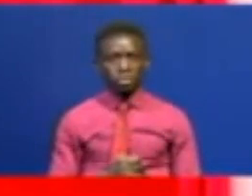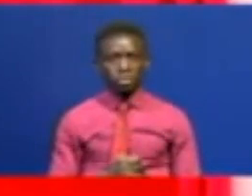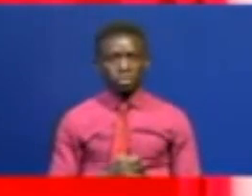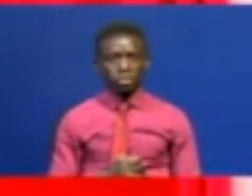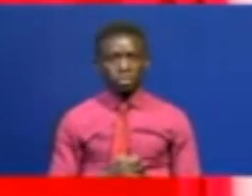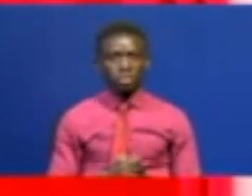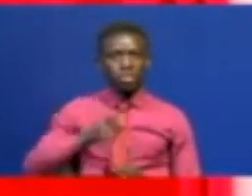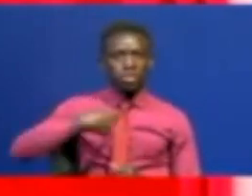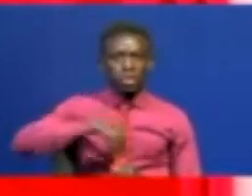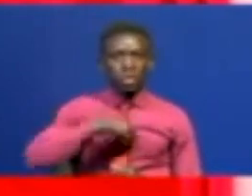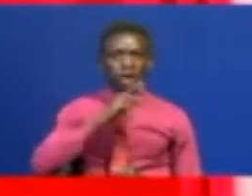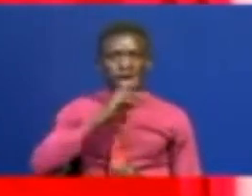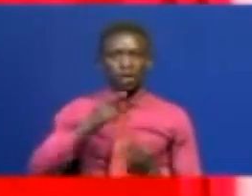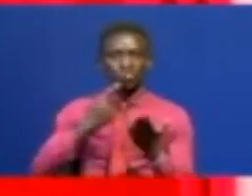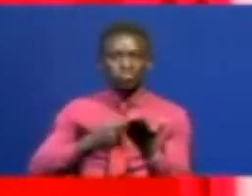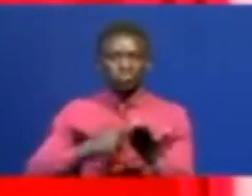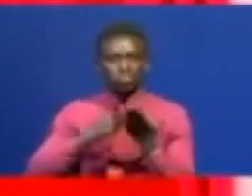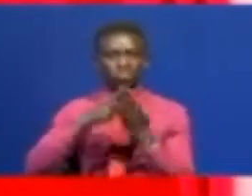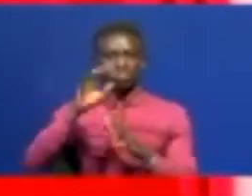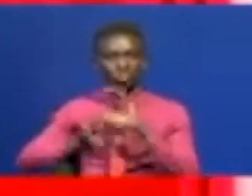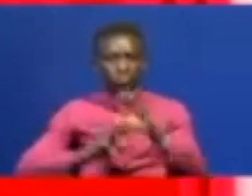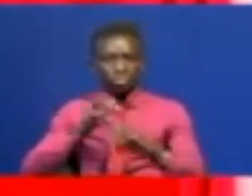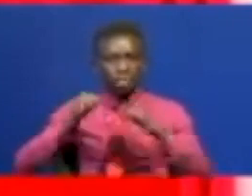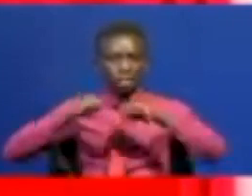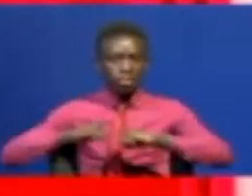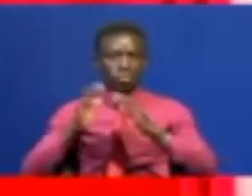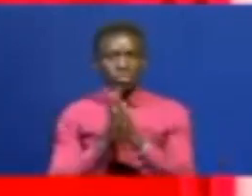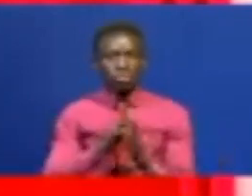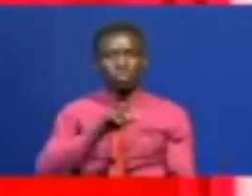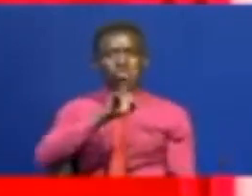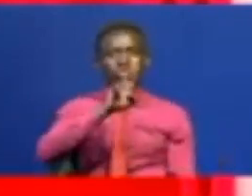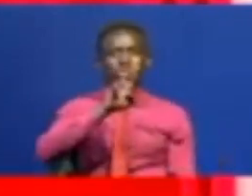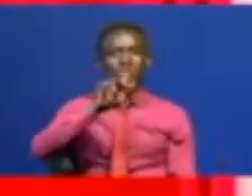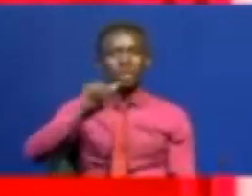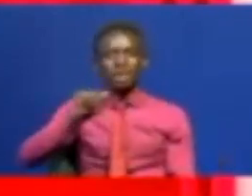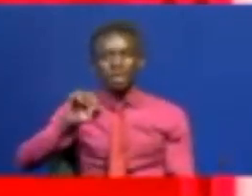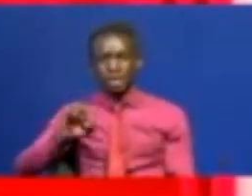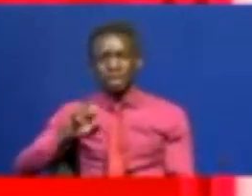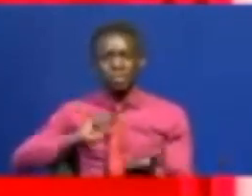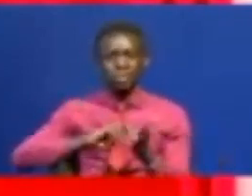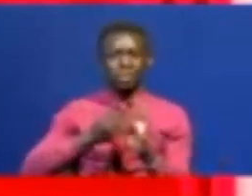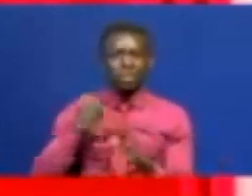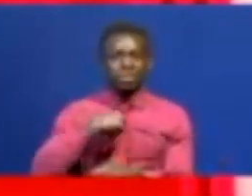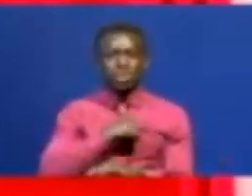We are negotiating a preferential trade agreement with UAE. Tuko na mpango ya vile